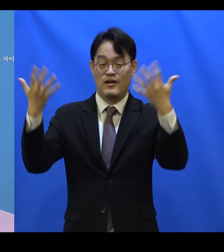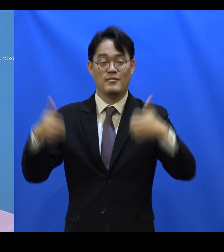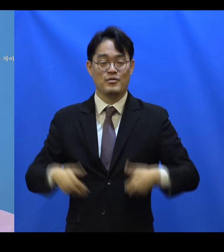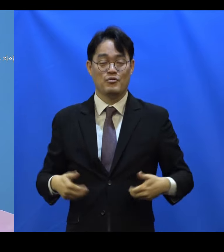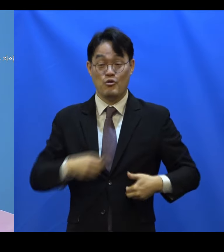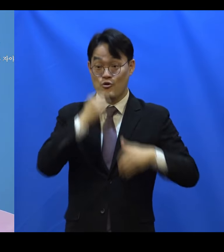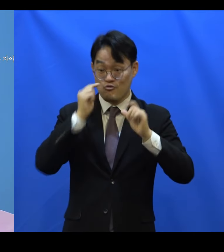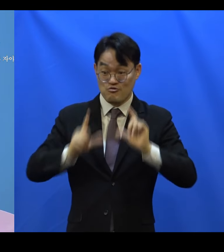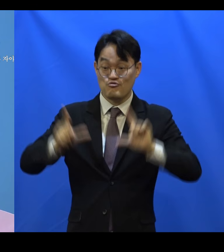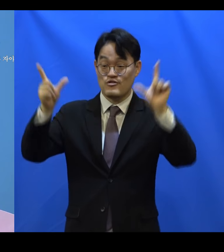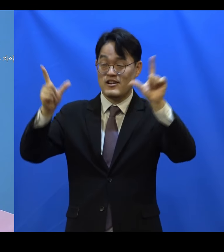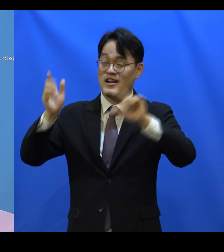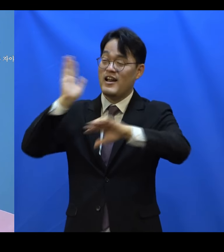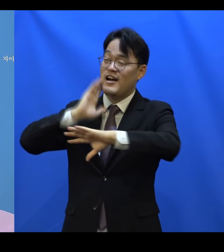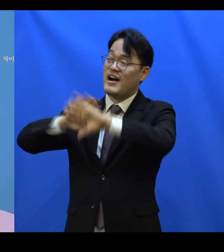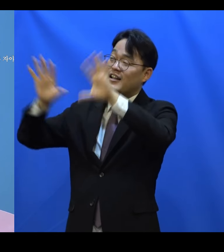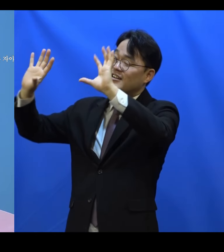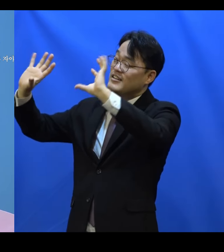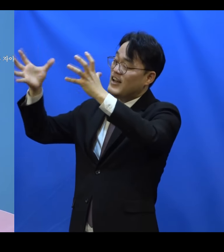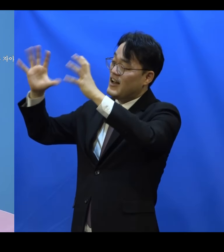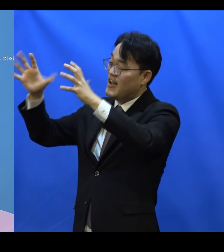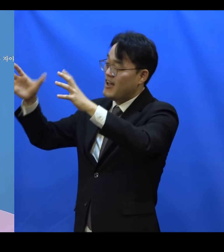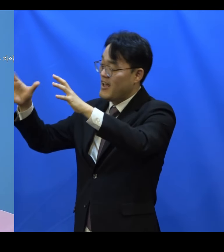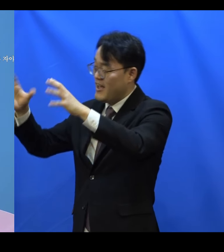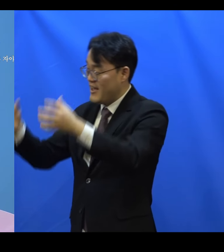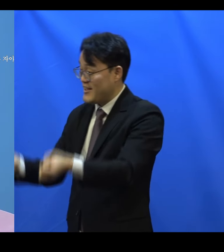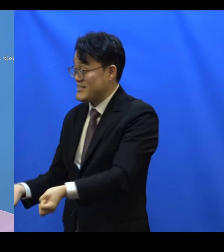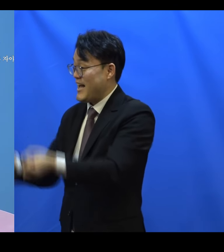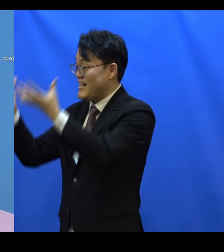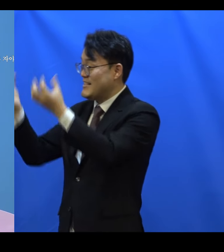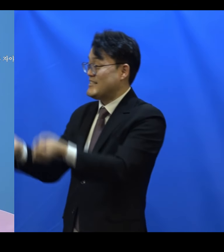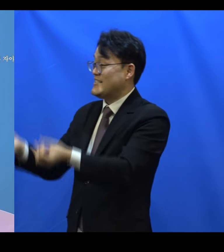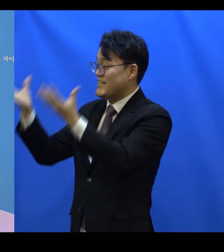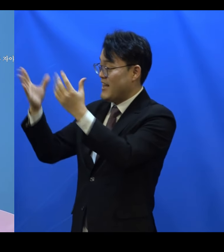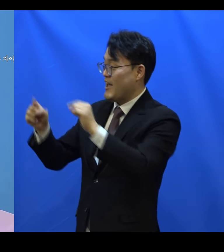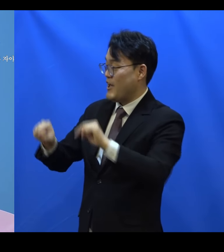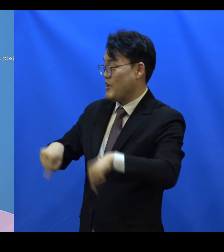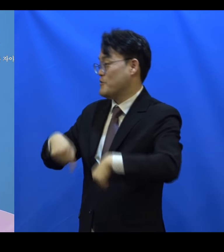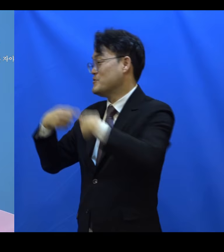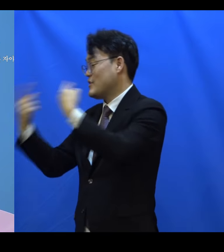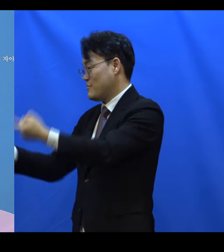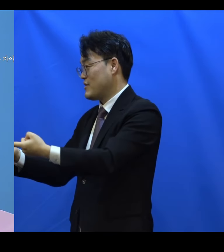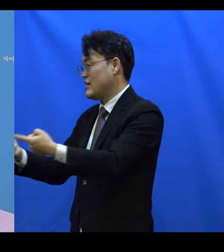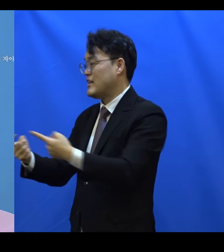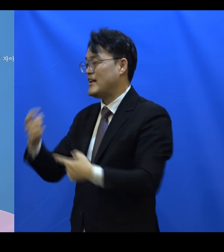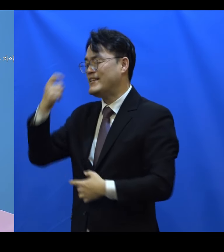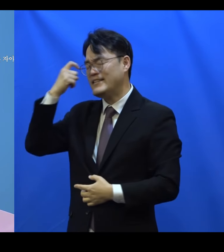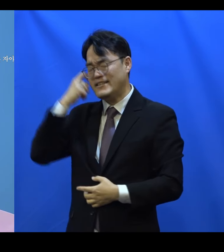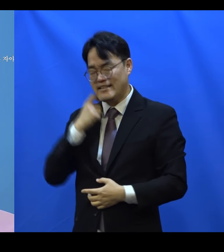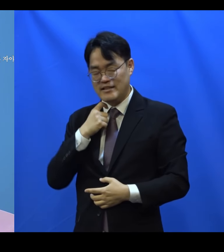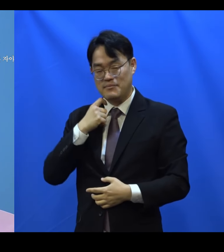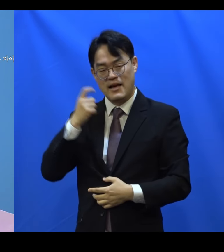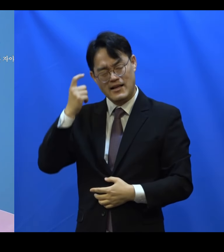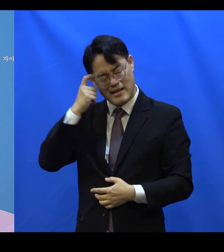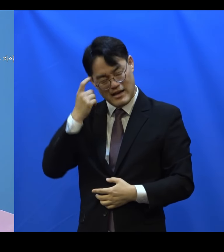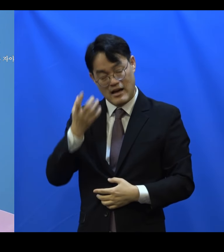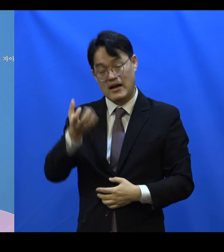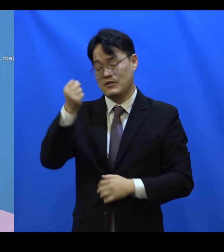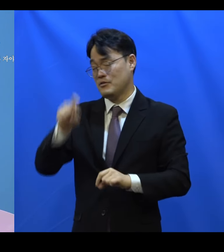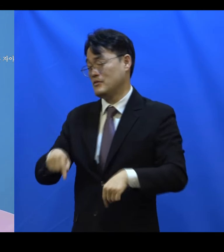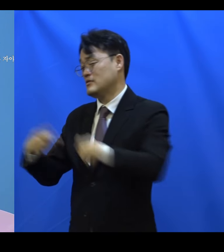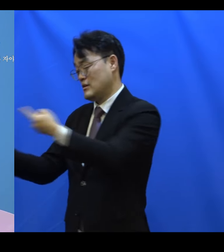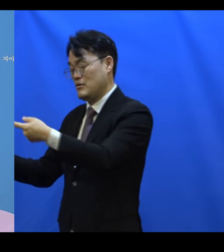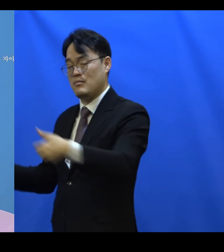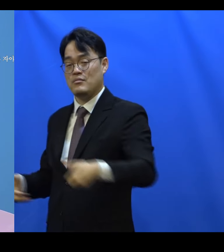하늘잔치가 벌어지는 거죠. 우리는 하인으로 초대받은 게 아니에요. 구석진 곳에서 눈치나 보고 돌아가서